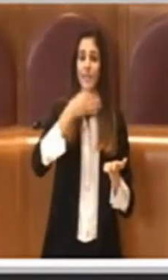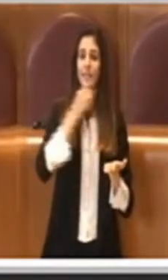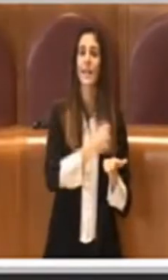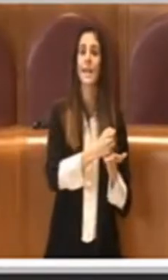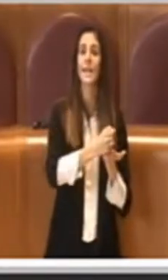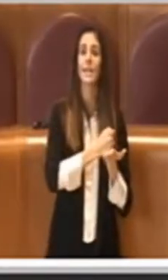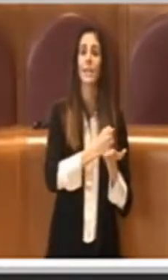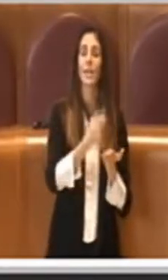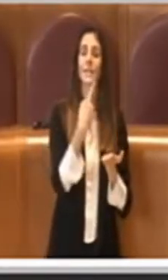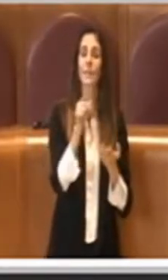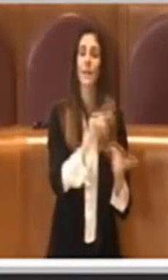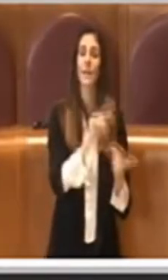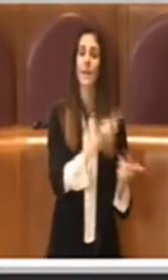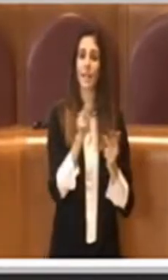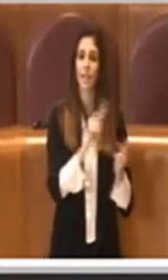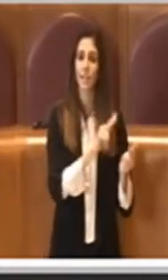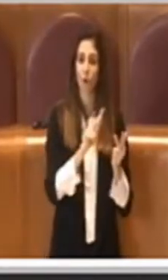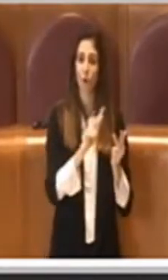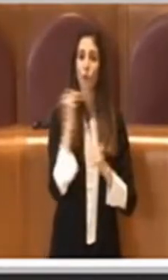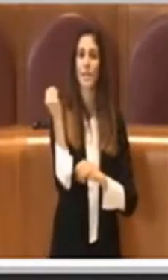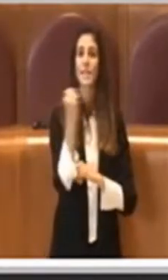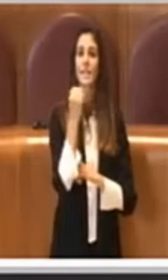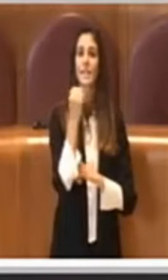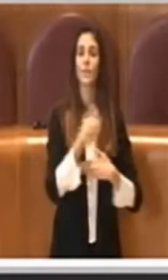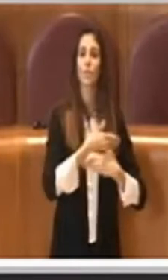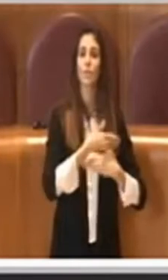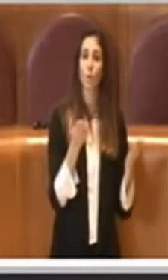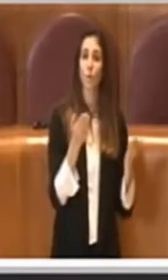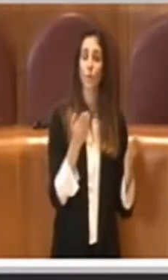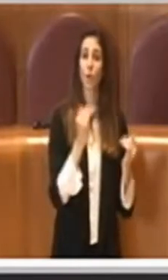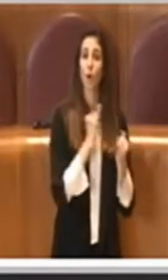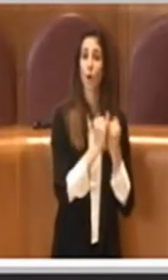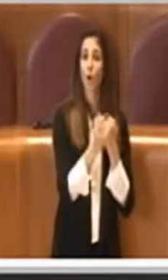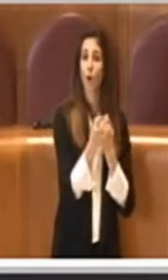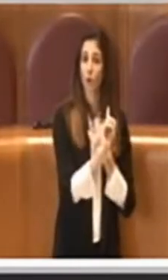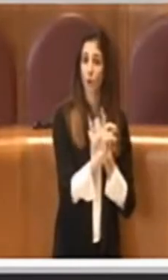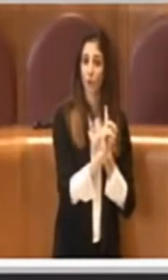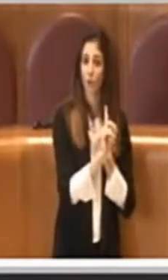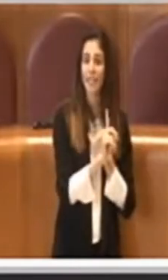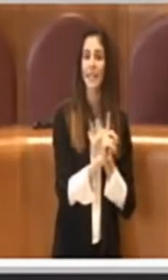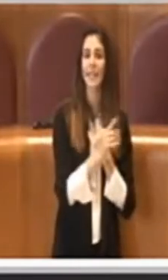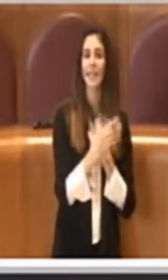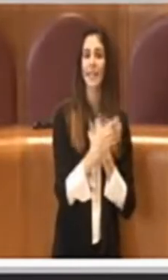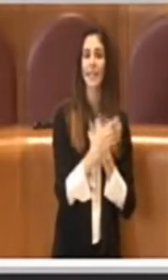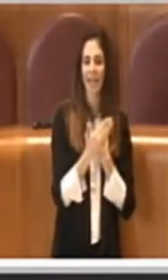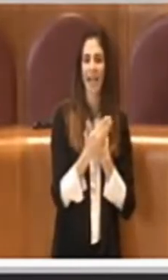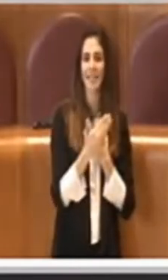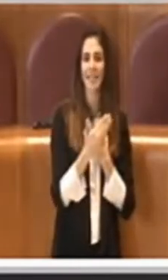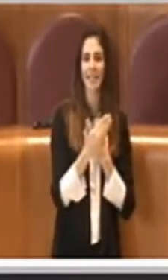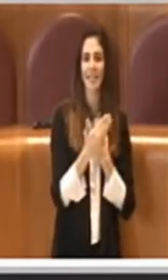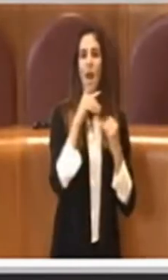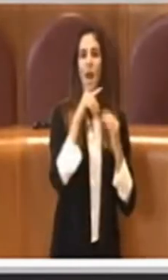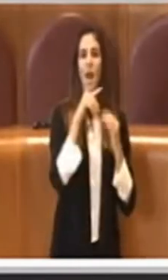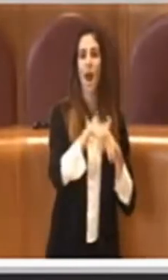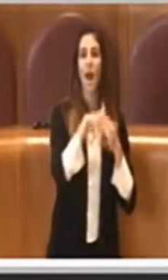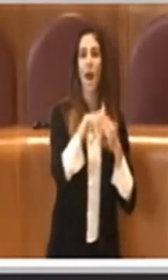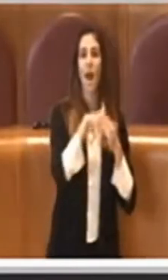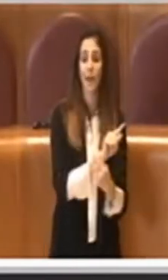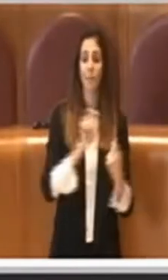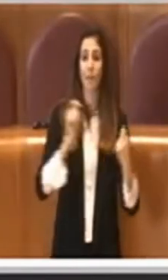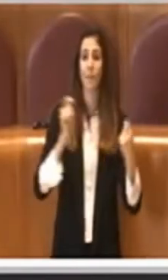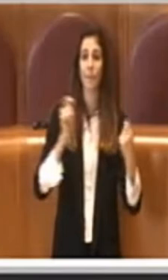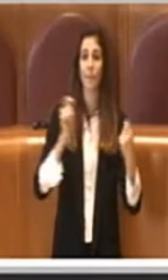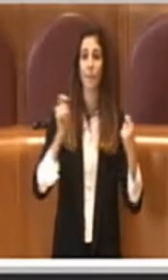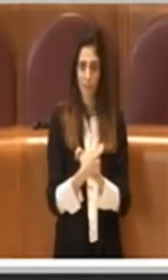trasporto per esercitare il servizio di trasporto pubblico non di linea mediante la trazione animale con la licenza per il trasporto pubblico non di